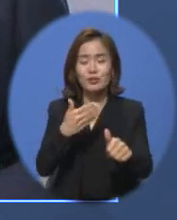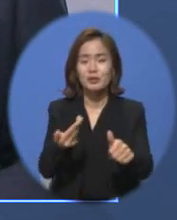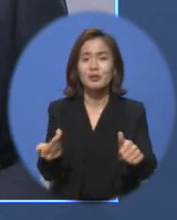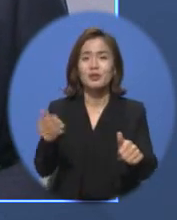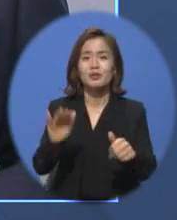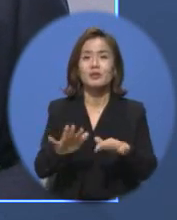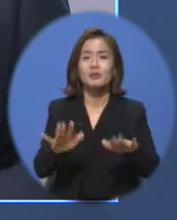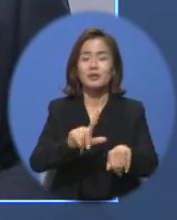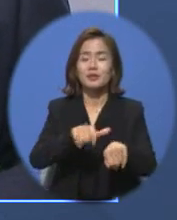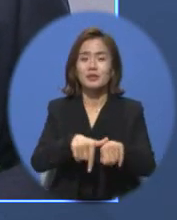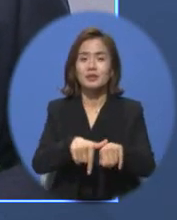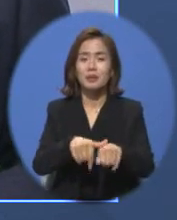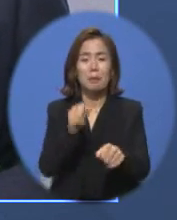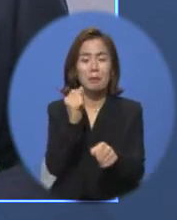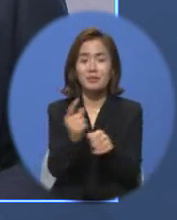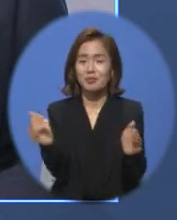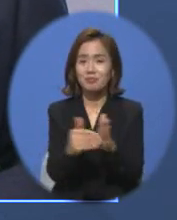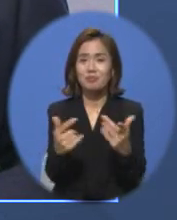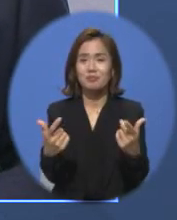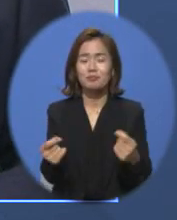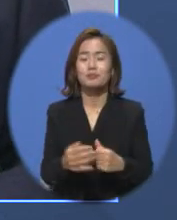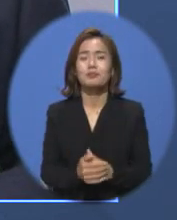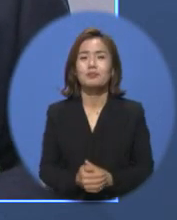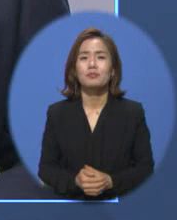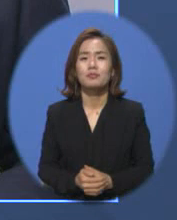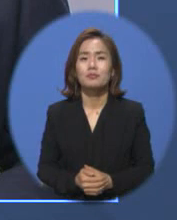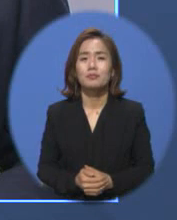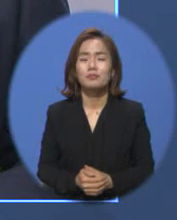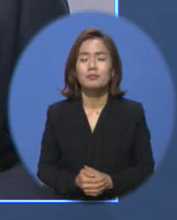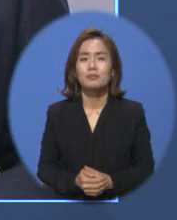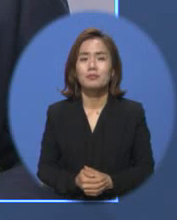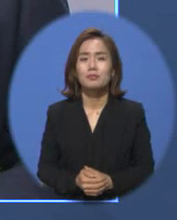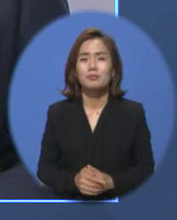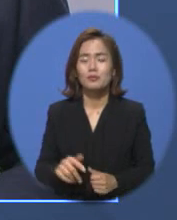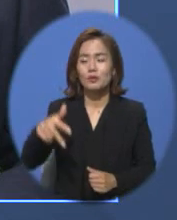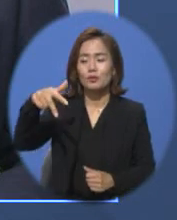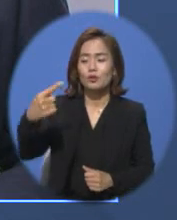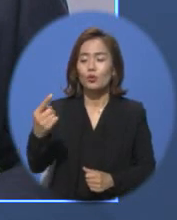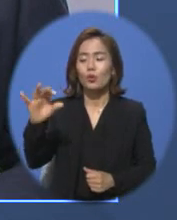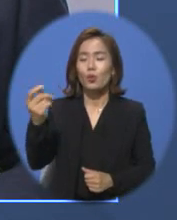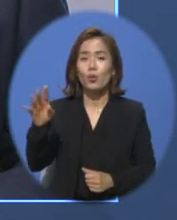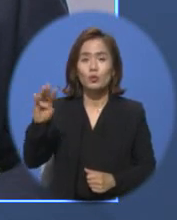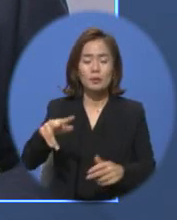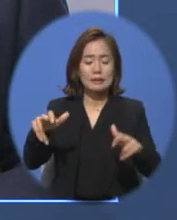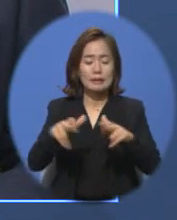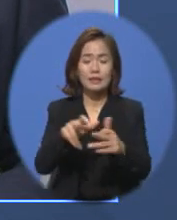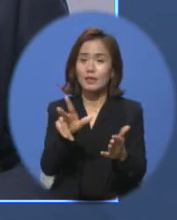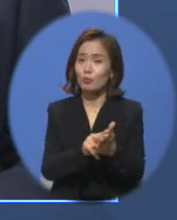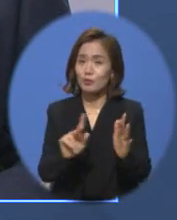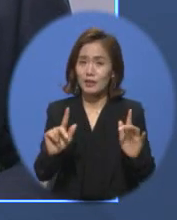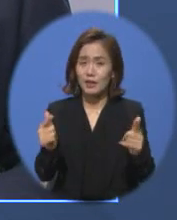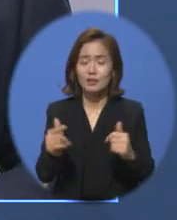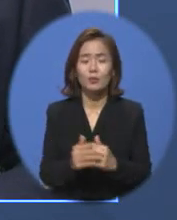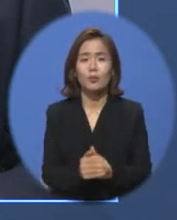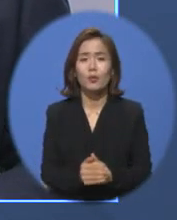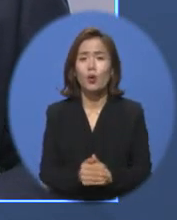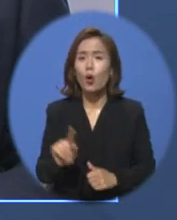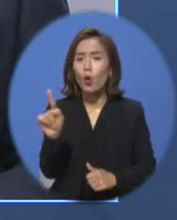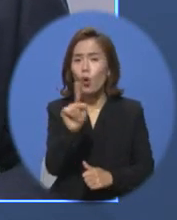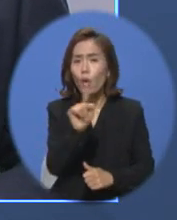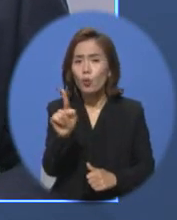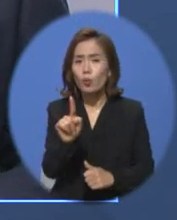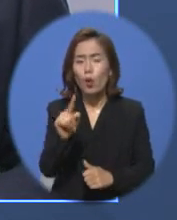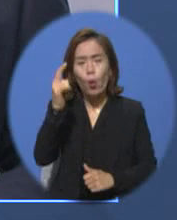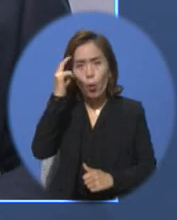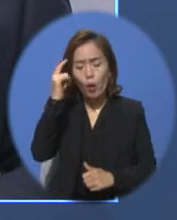. 하지만시간이이미다된것같습니다 .그러니까지금… 이건후보자의 장애여부에관한문제가